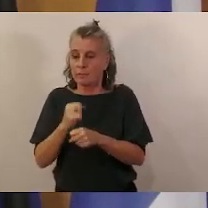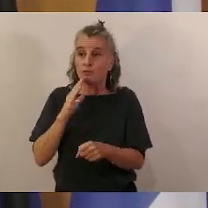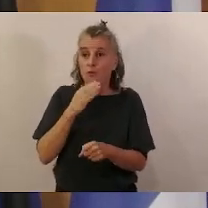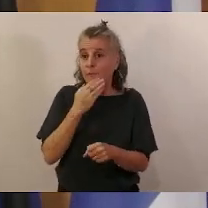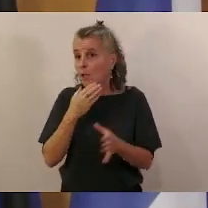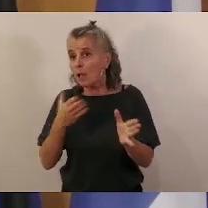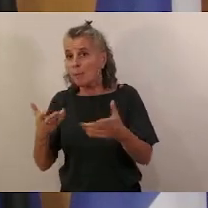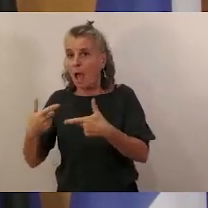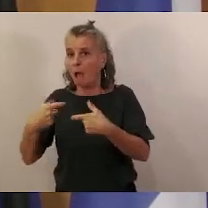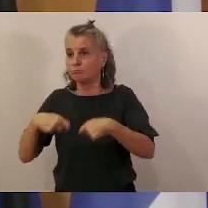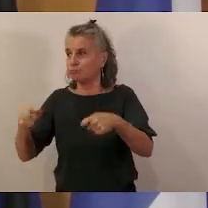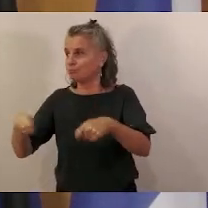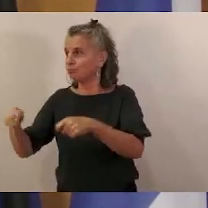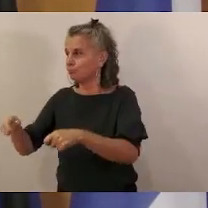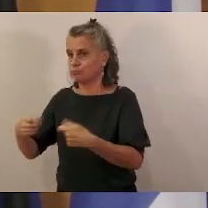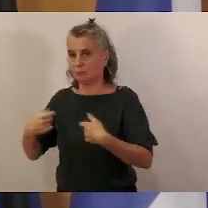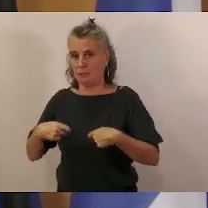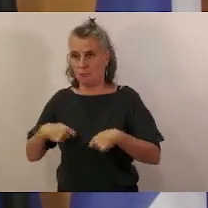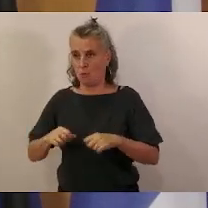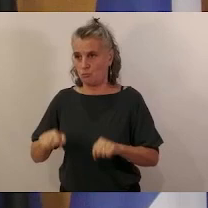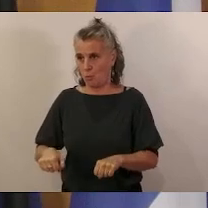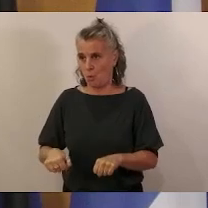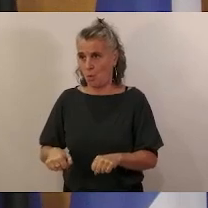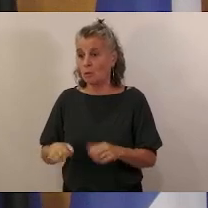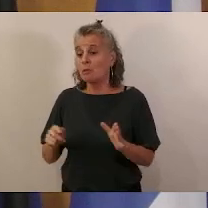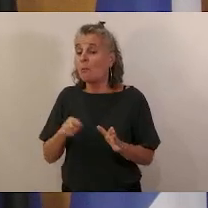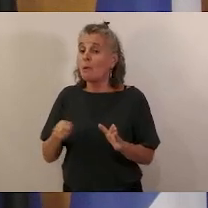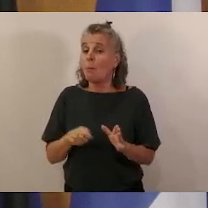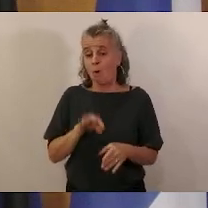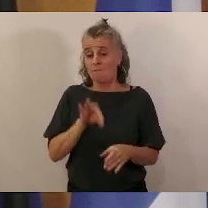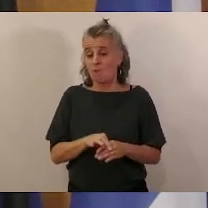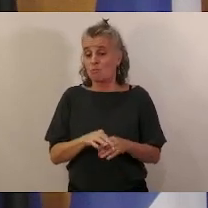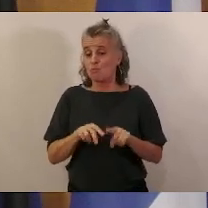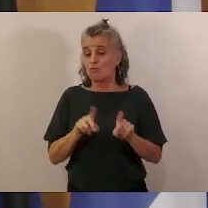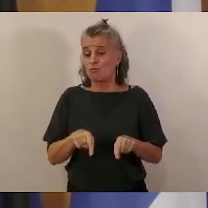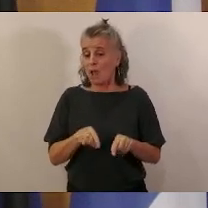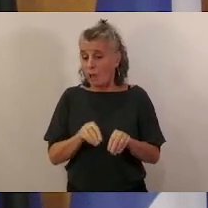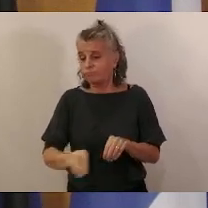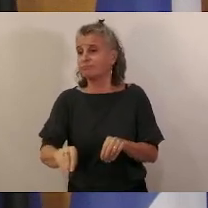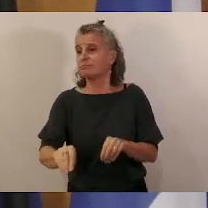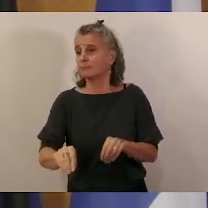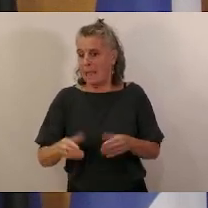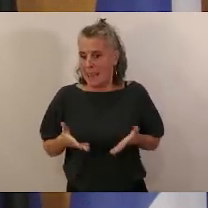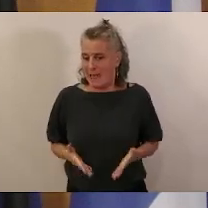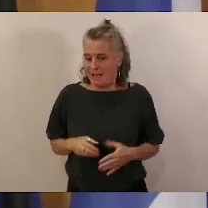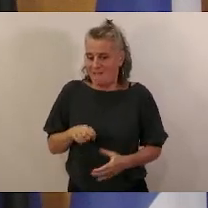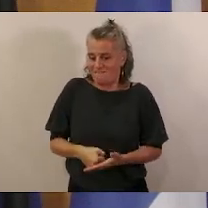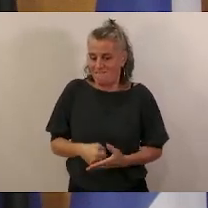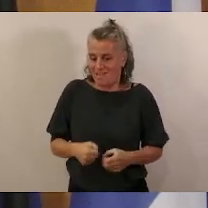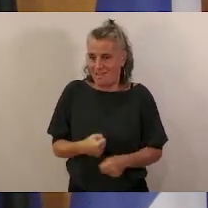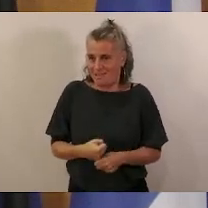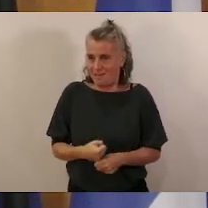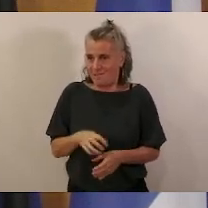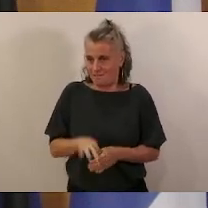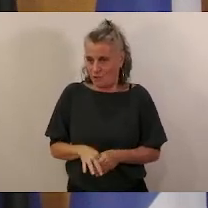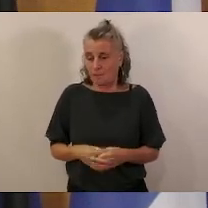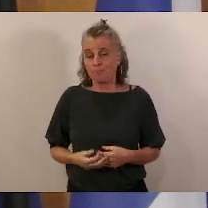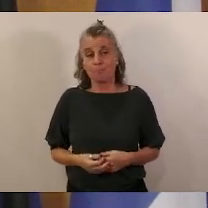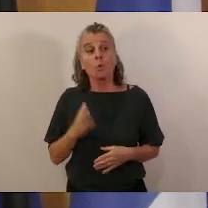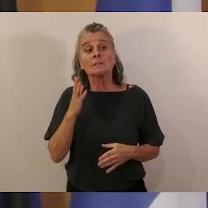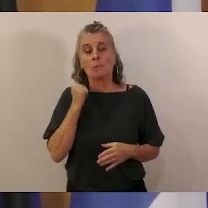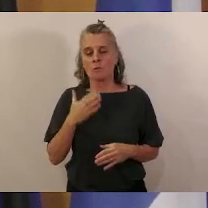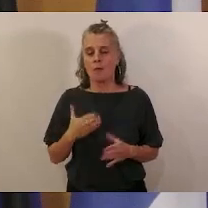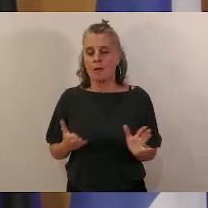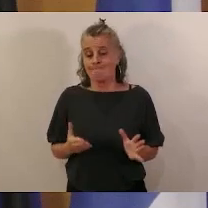plutôt plus tard. Donc je vous annonce que nous serons tenus de convoquer un conseil